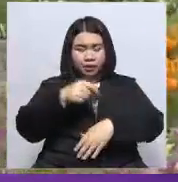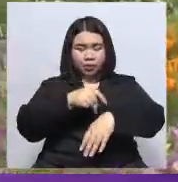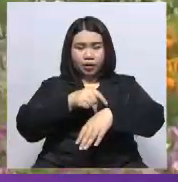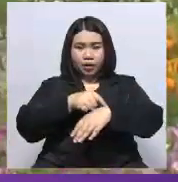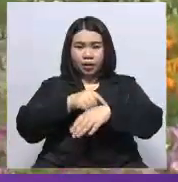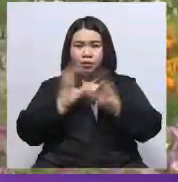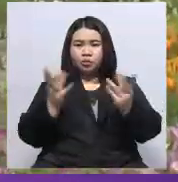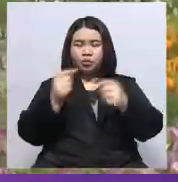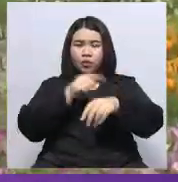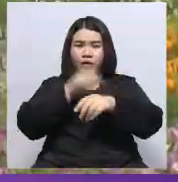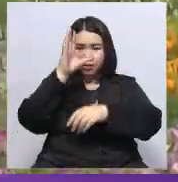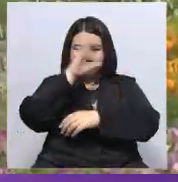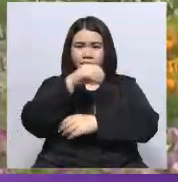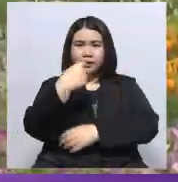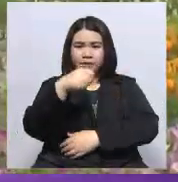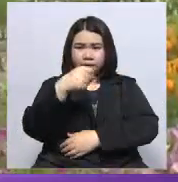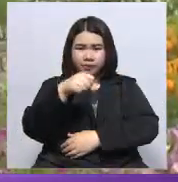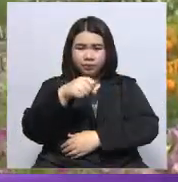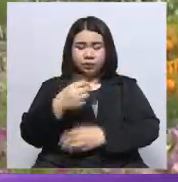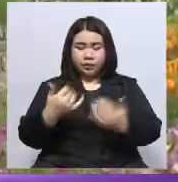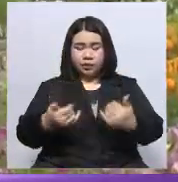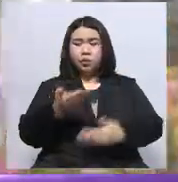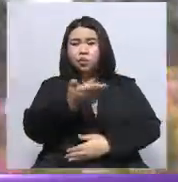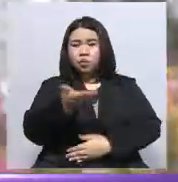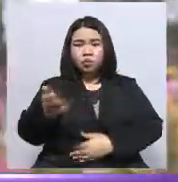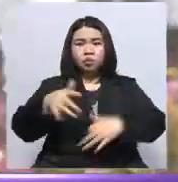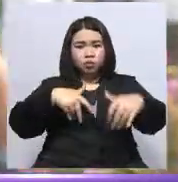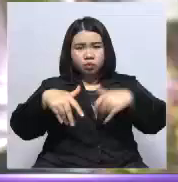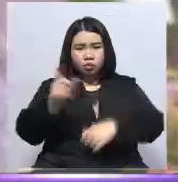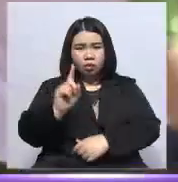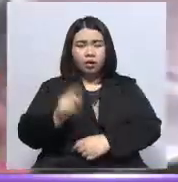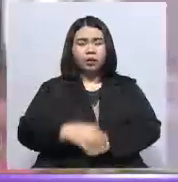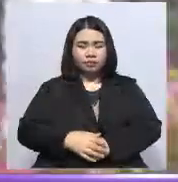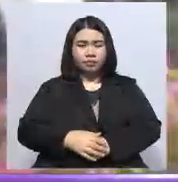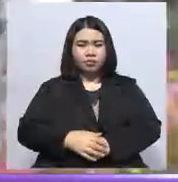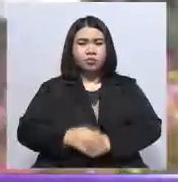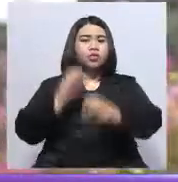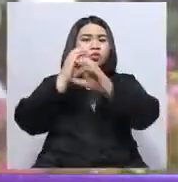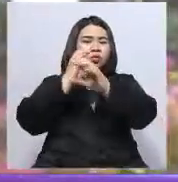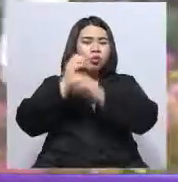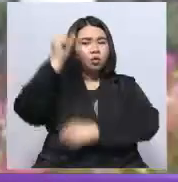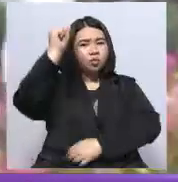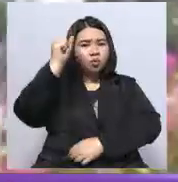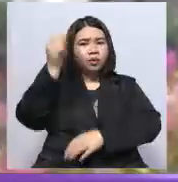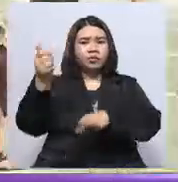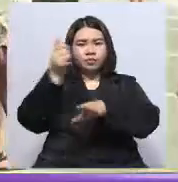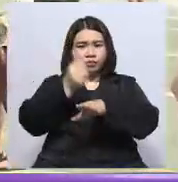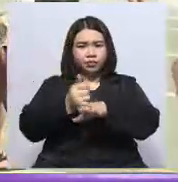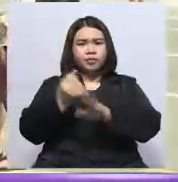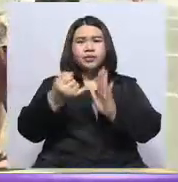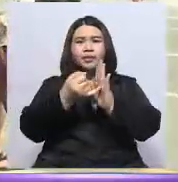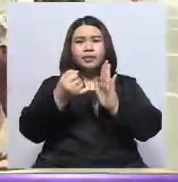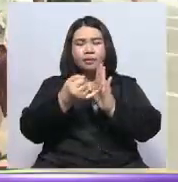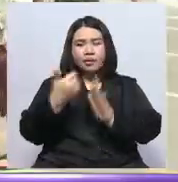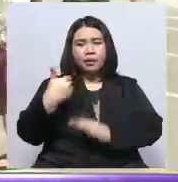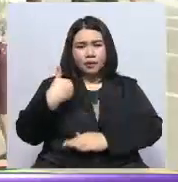ลา 22:00 น.ค่ะซึ่งทางผู้จัดงานเองก็ขอความร่วมมือประชาชนใช้รถขนส่งสาธารณะดีกว่านะคะเพราะเขาก็มีบ